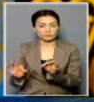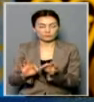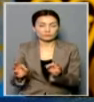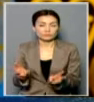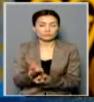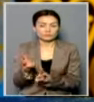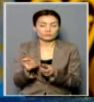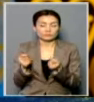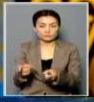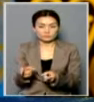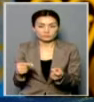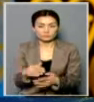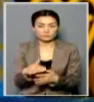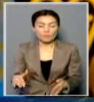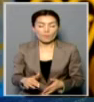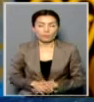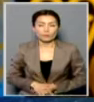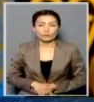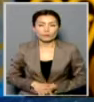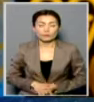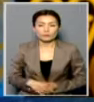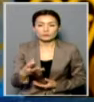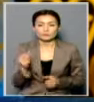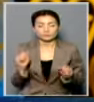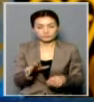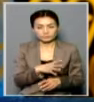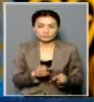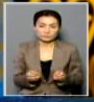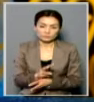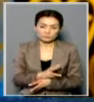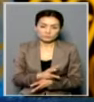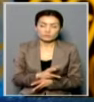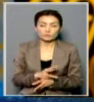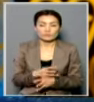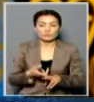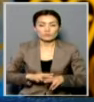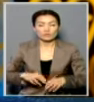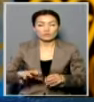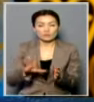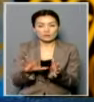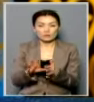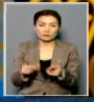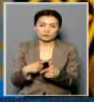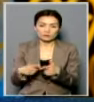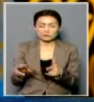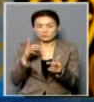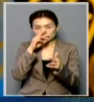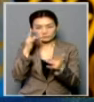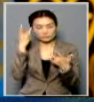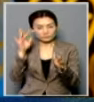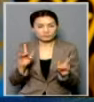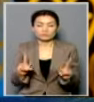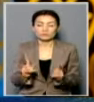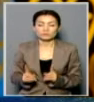которые уже не пригодны для использования возможно искра туда пошла но это опять же мы говорим сейчас эта предварительная причина